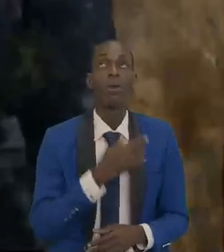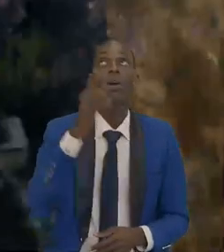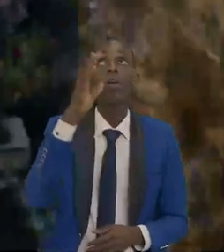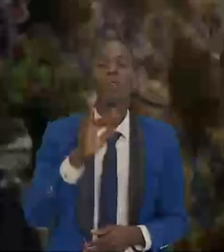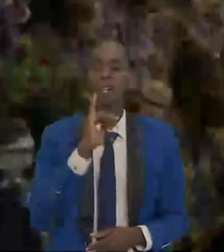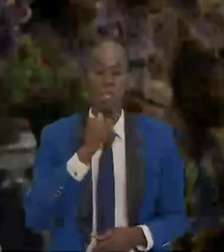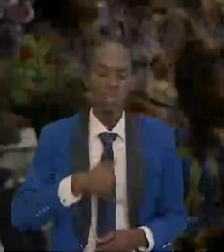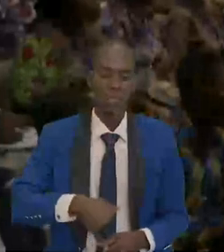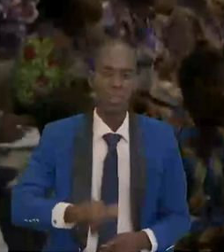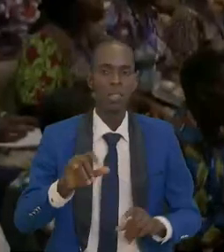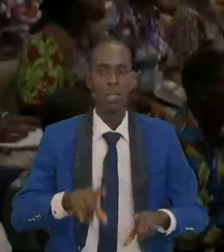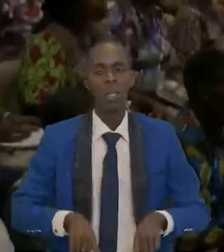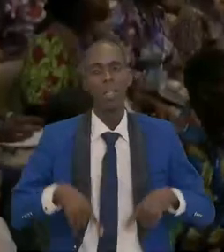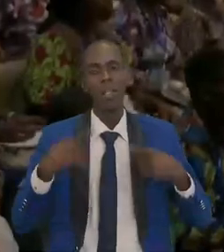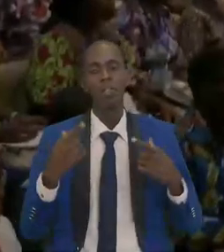vivant.